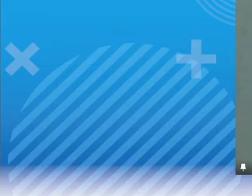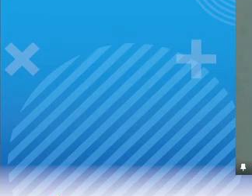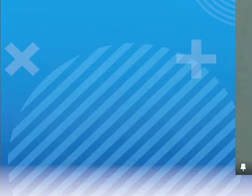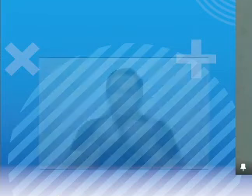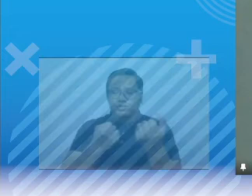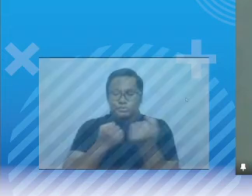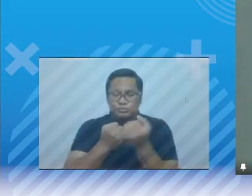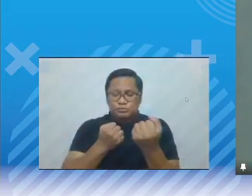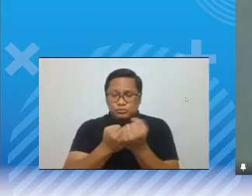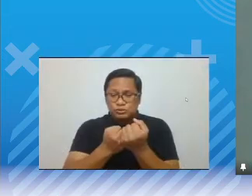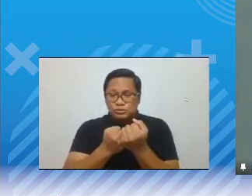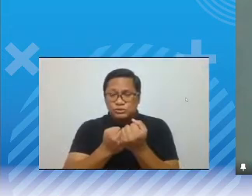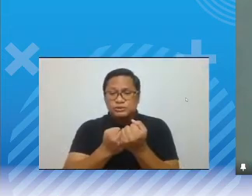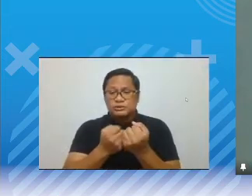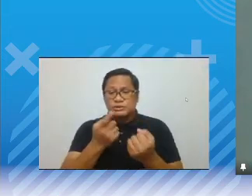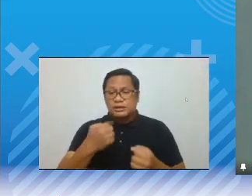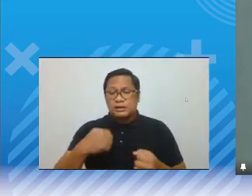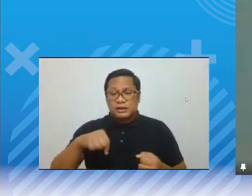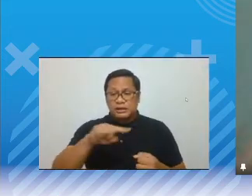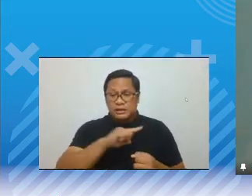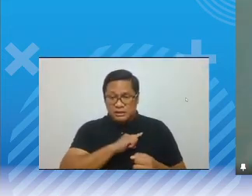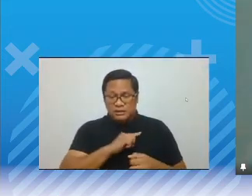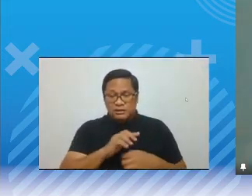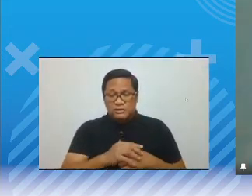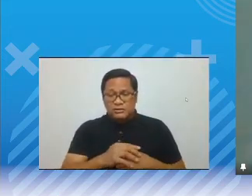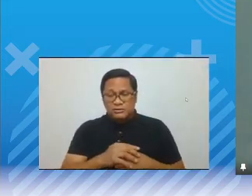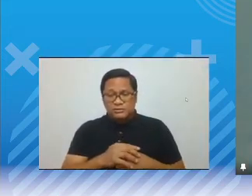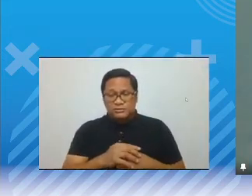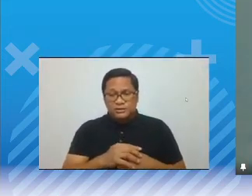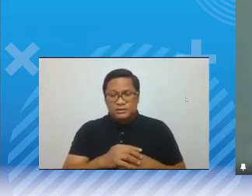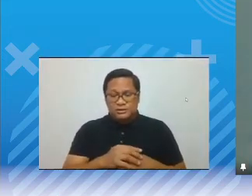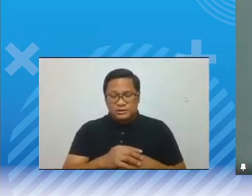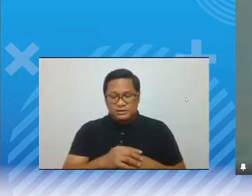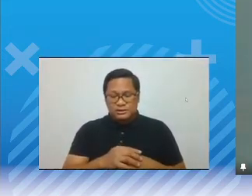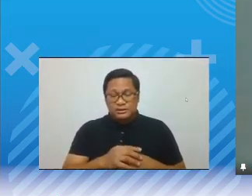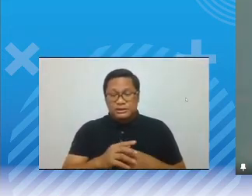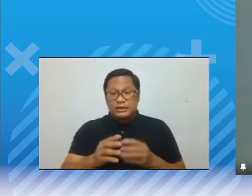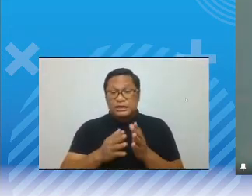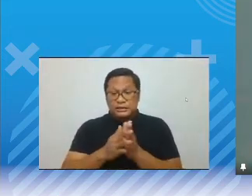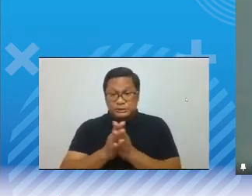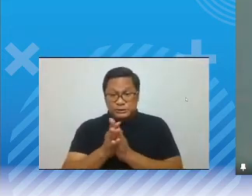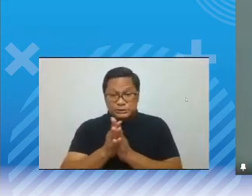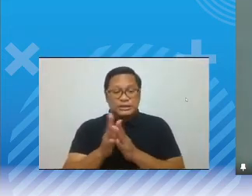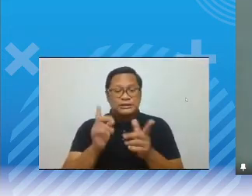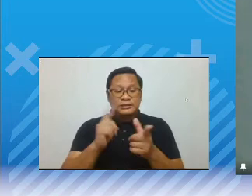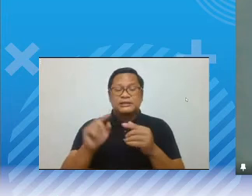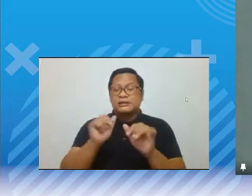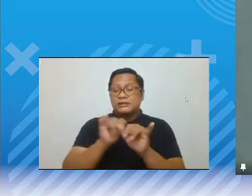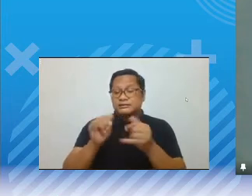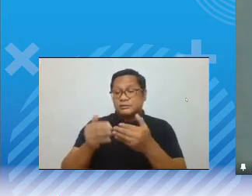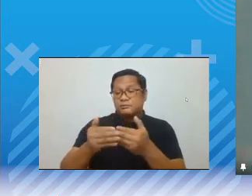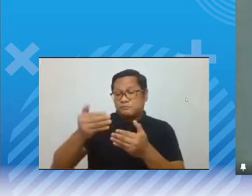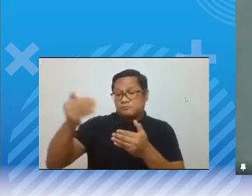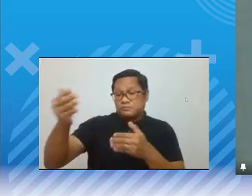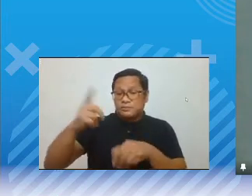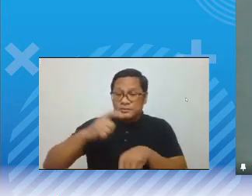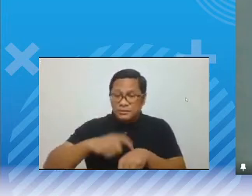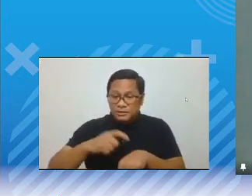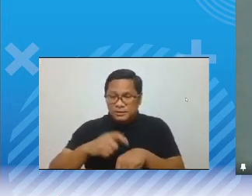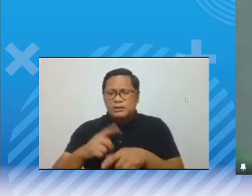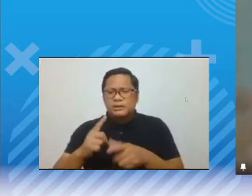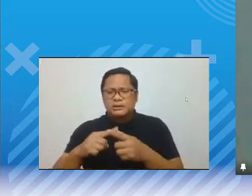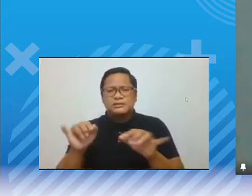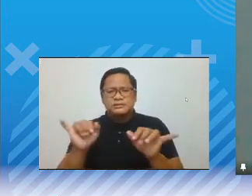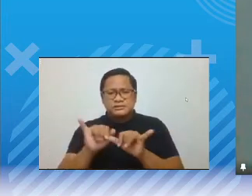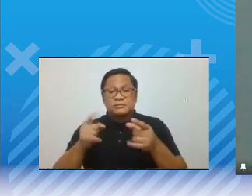masusuportahan ang ating kaguruan, hindi lamang sa pandemyang ito, kundi sa mga susunod pang panahon. At ito rin po ay nangyayari na